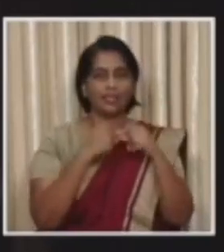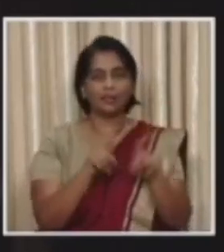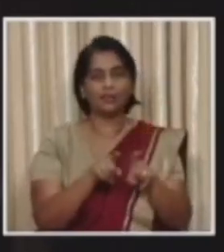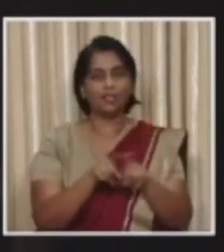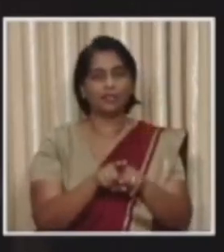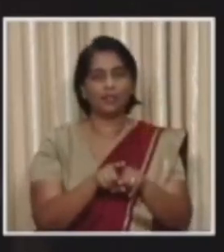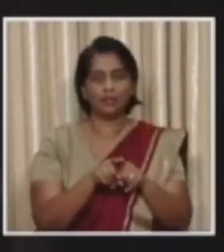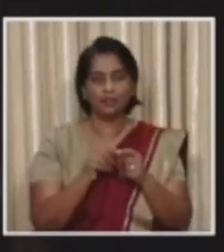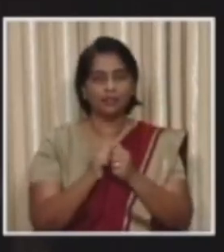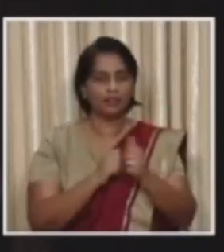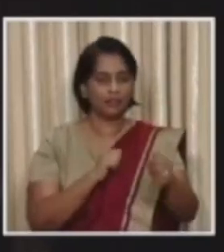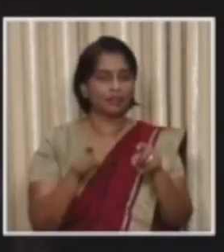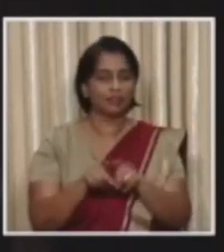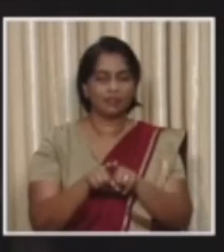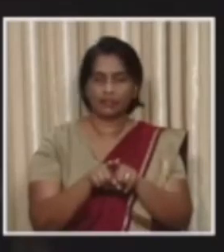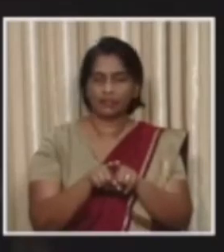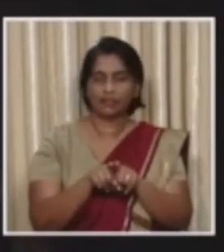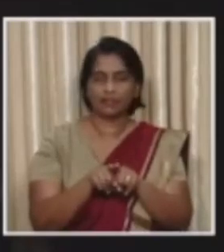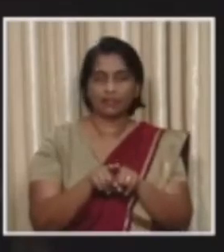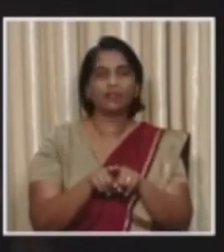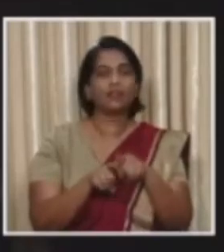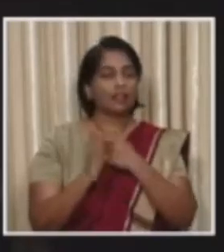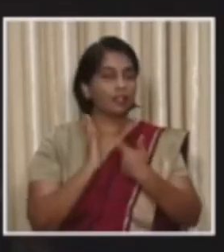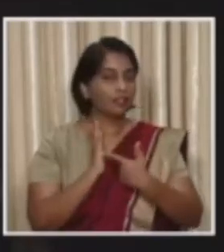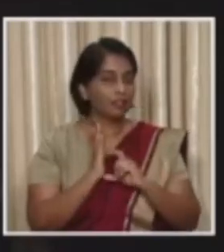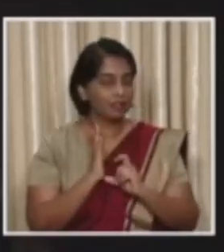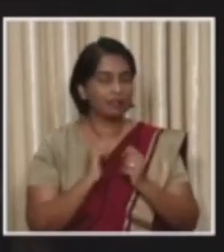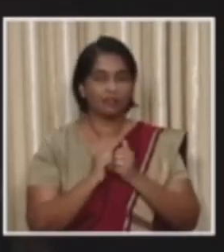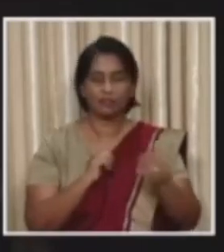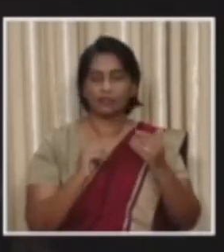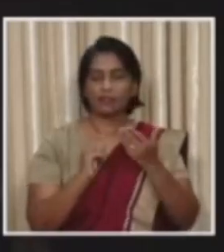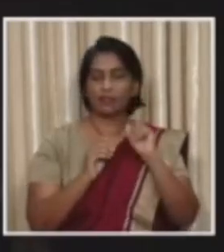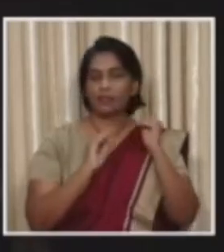තාක්ෂණ විශ්වවිද්‍යාල කීයක් අවශ්‍යද? ඒ තාක්ෂණ විශ්වවිද්‍යාල තිබිය යුත්තේ කොහේද?